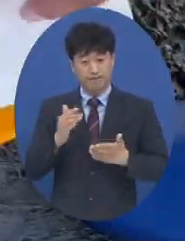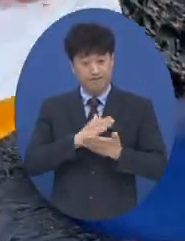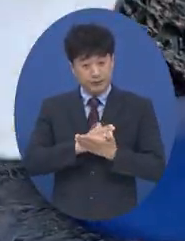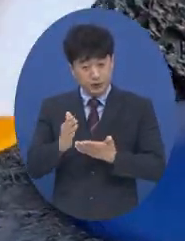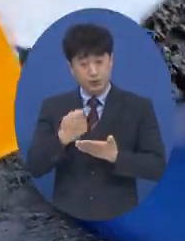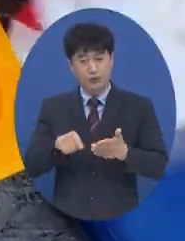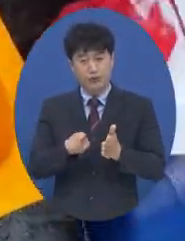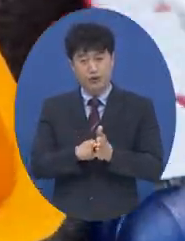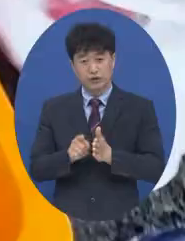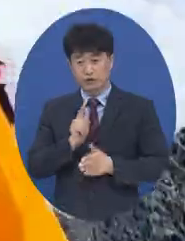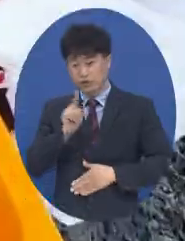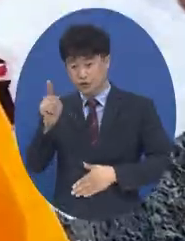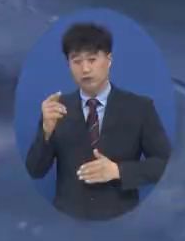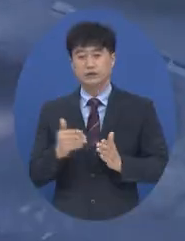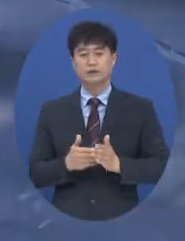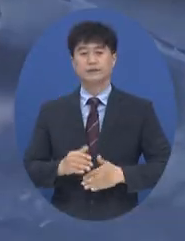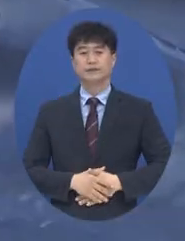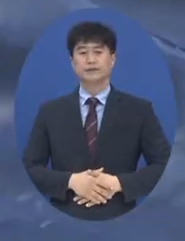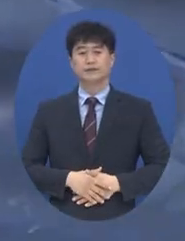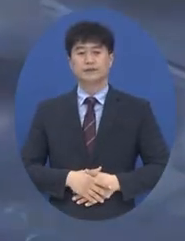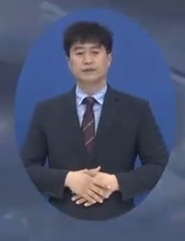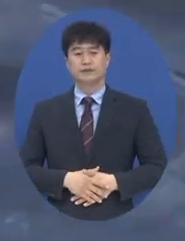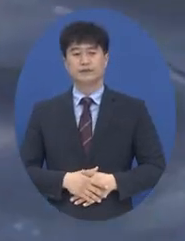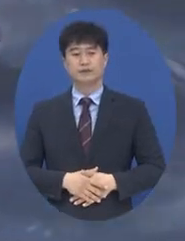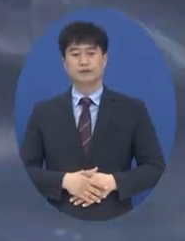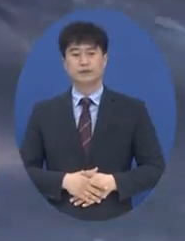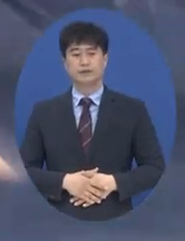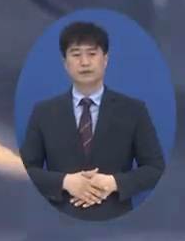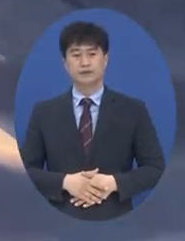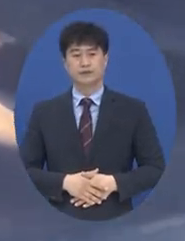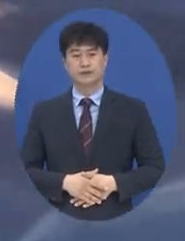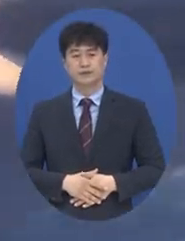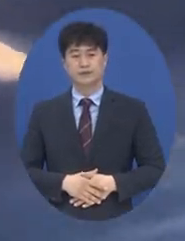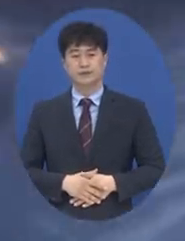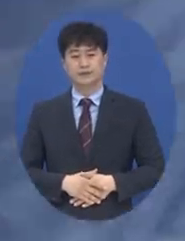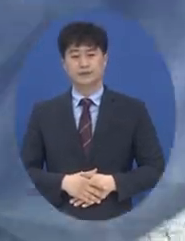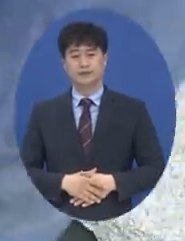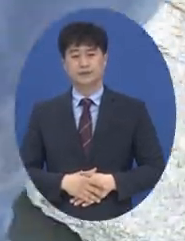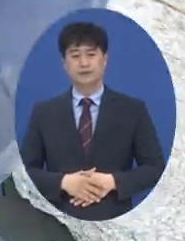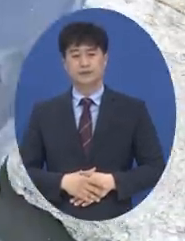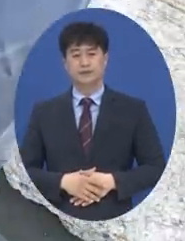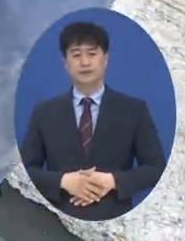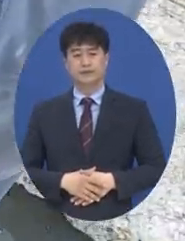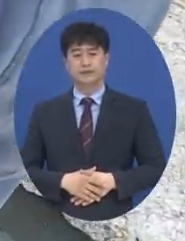철거를 위해 도해양수산과에 알렸습니다. 경기 주TV 효창순입니다.